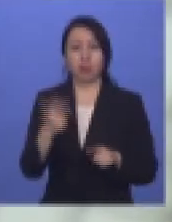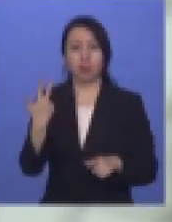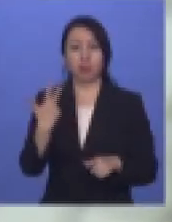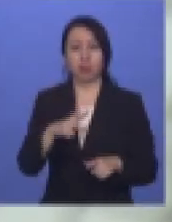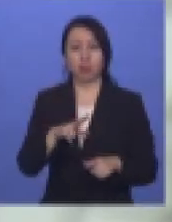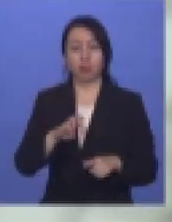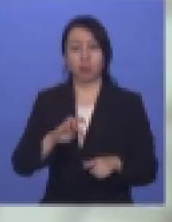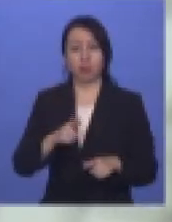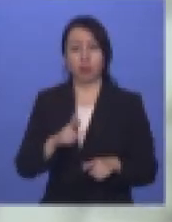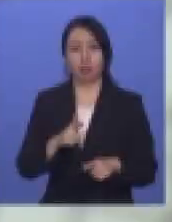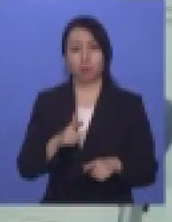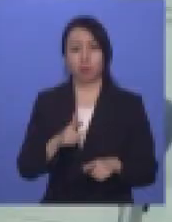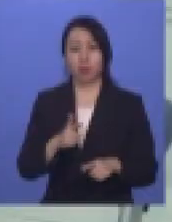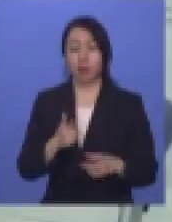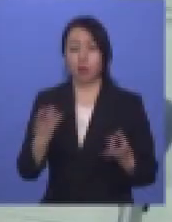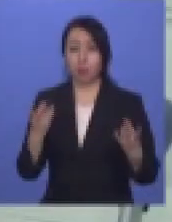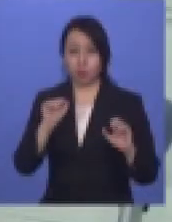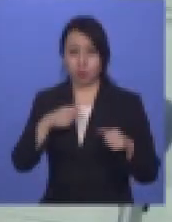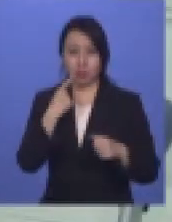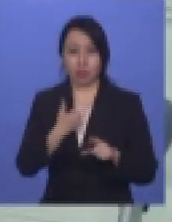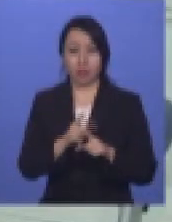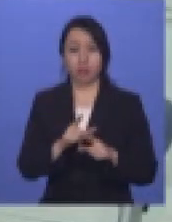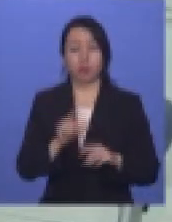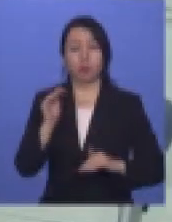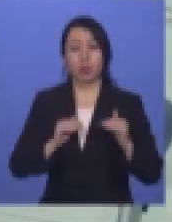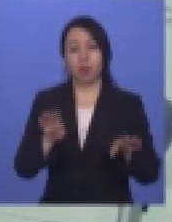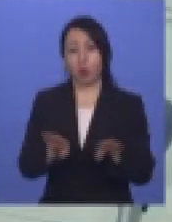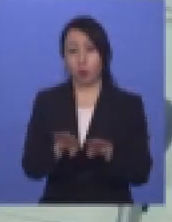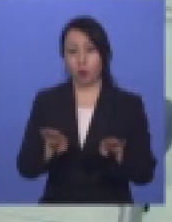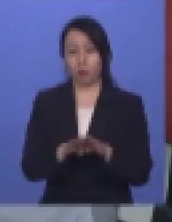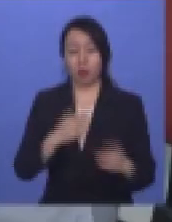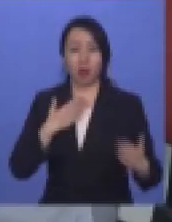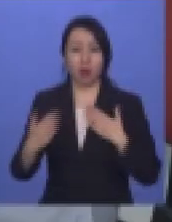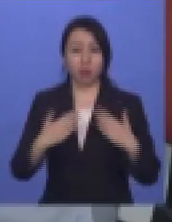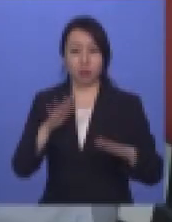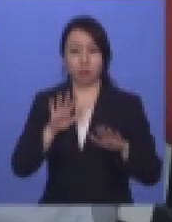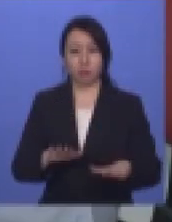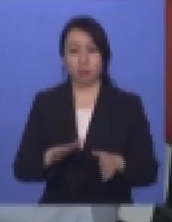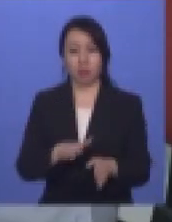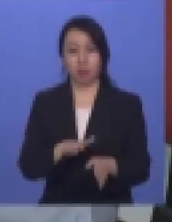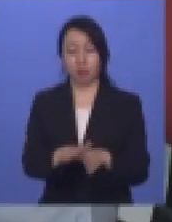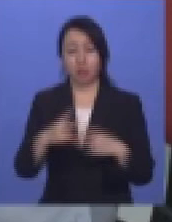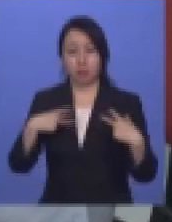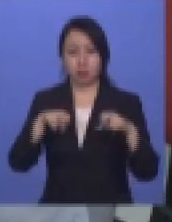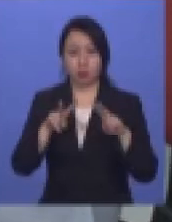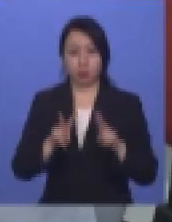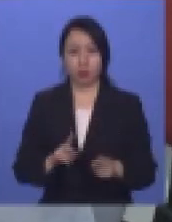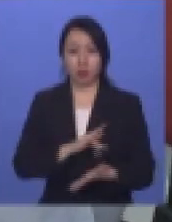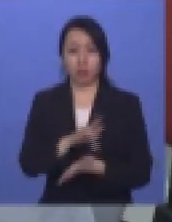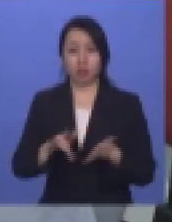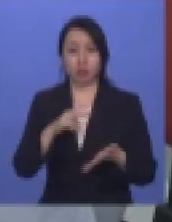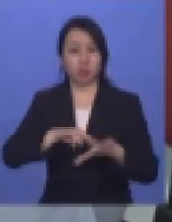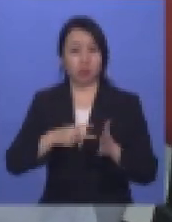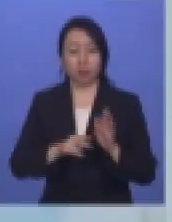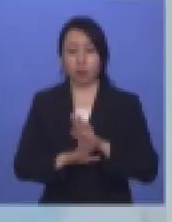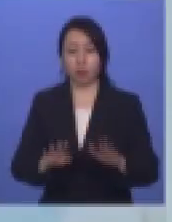30 миллионов тенге. Нельзя не отметить, что это один из показателей уровня отношения местных специалистов к своим пациентам. Центр не